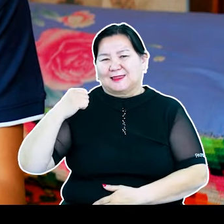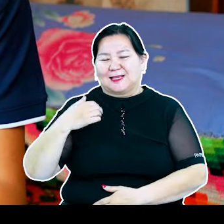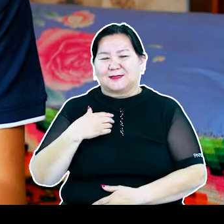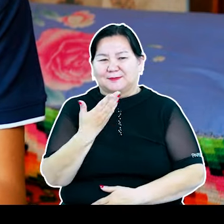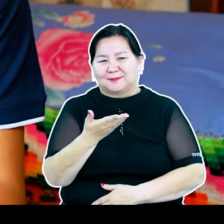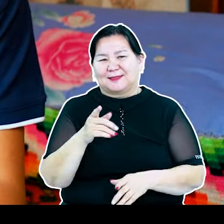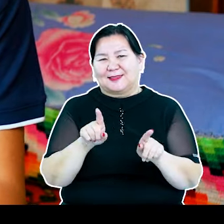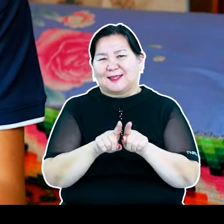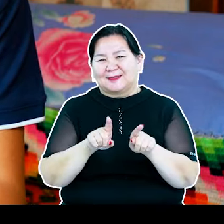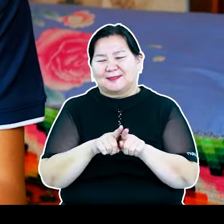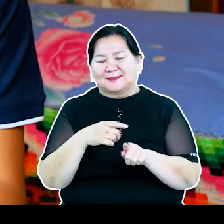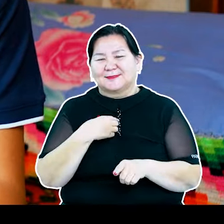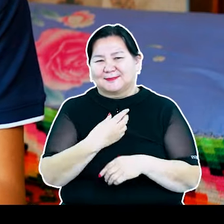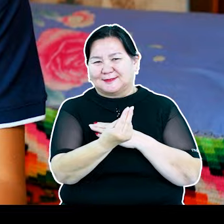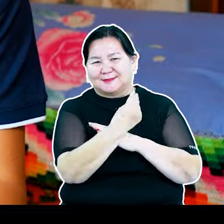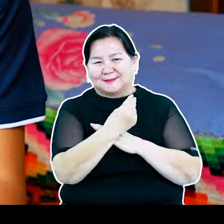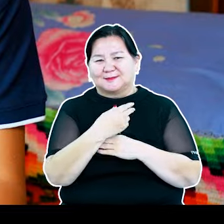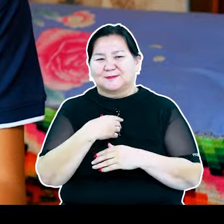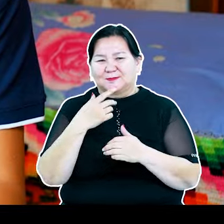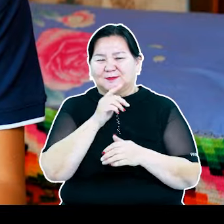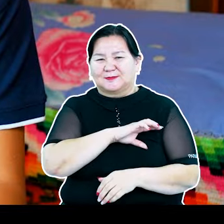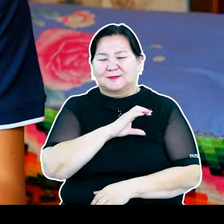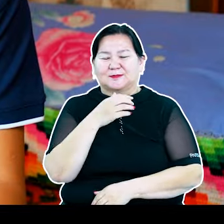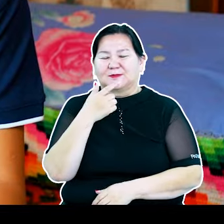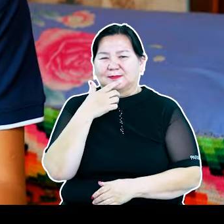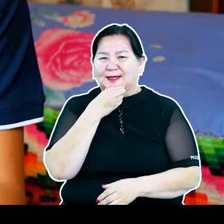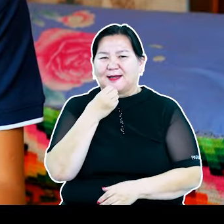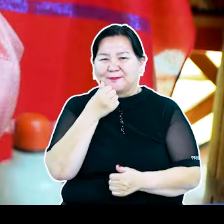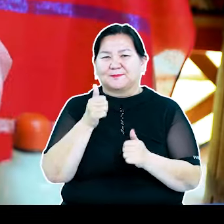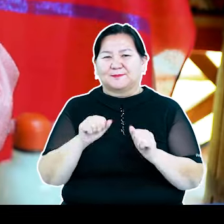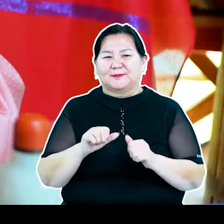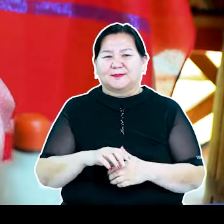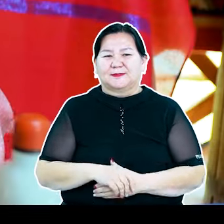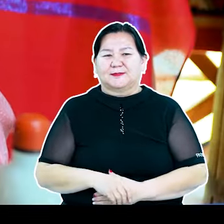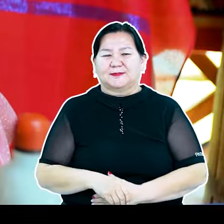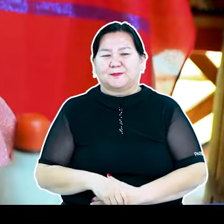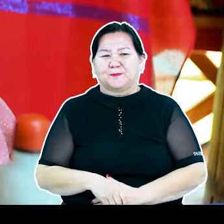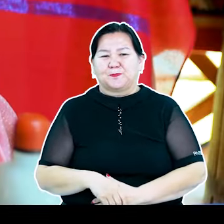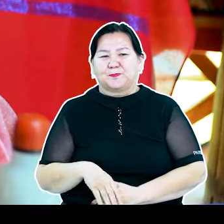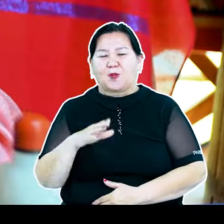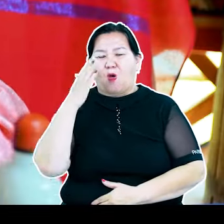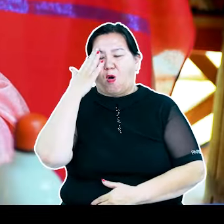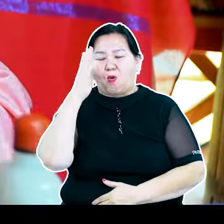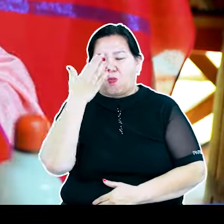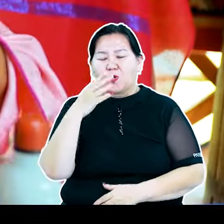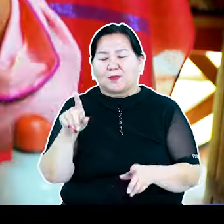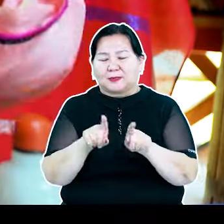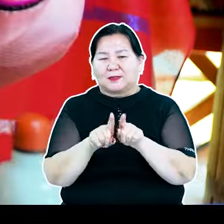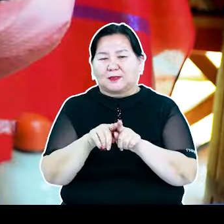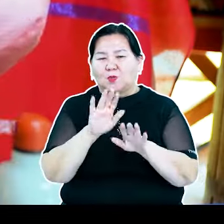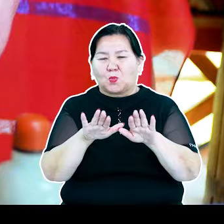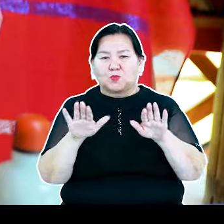байсан ч чамшиг юмсээ зааварлагч байгаа болохоор надад ер хэцүү санагдхаа болчлоо. Өв онч гисэн хүүхдүүдтэй